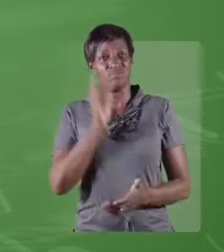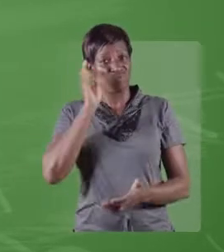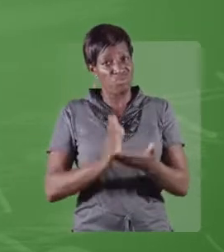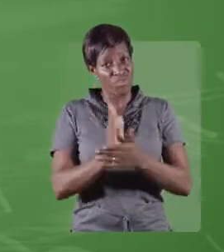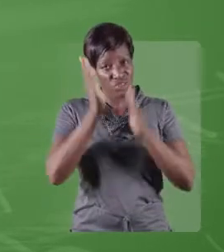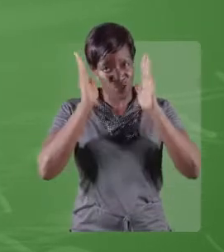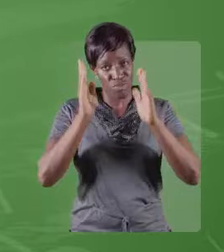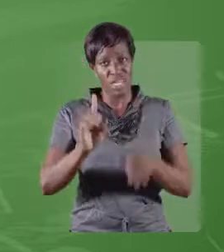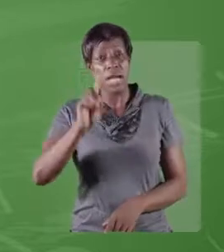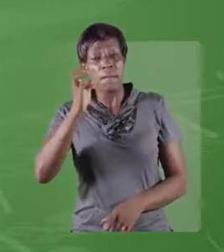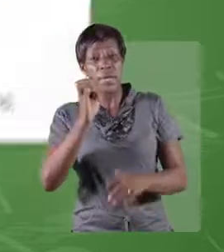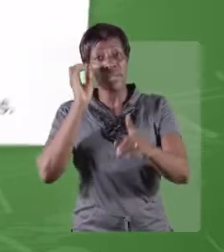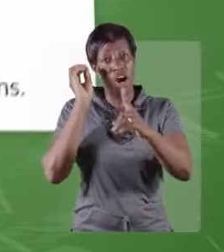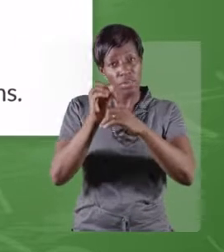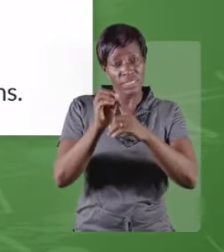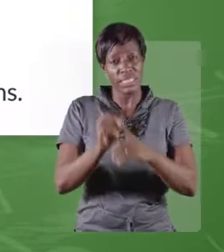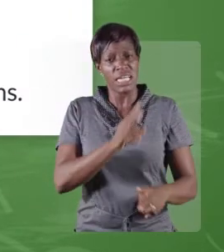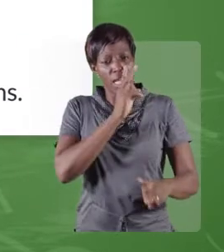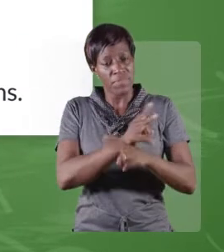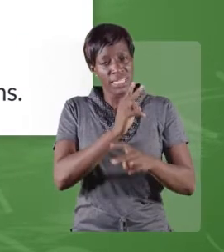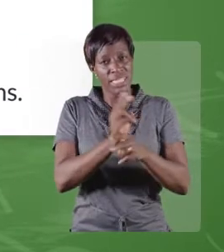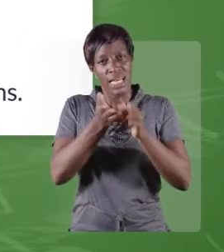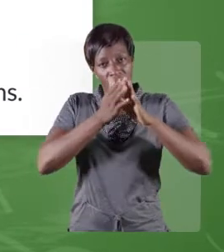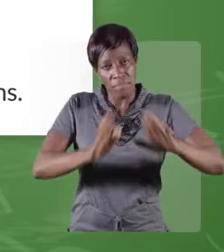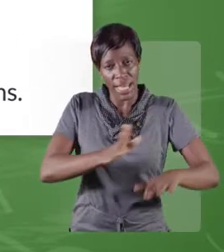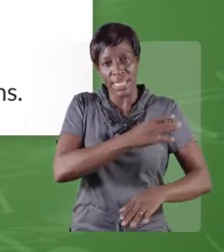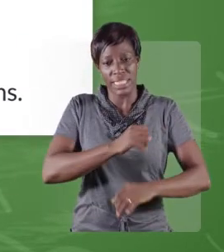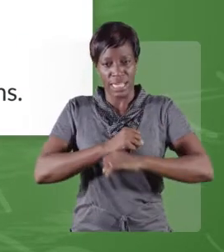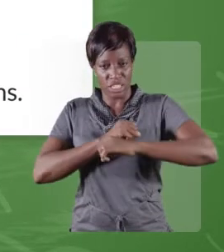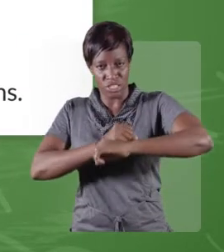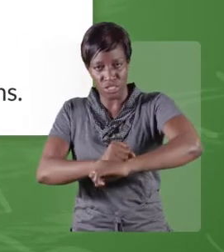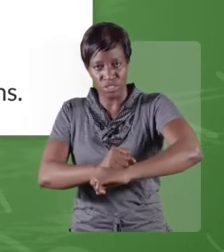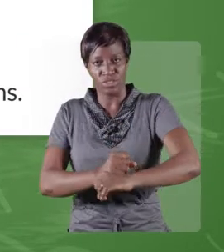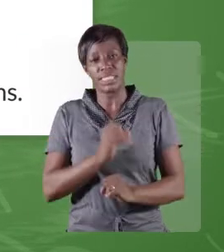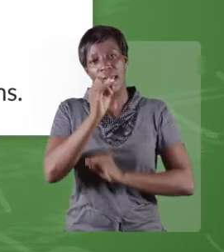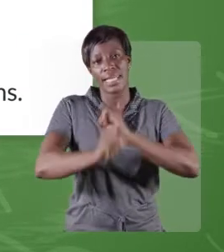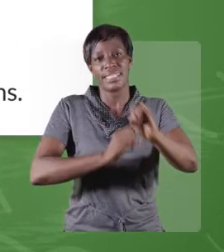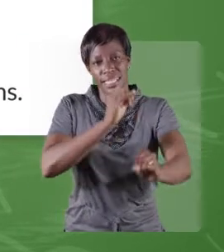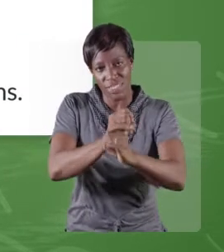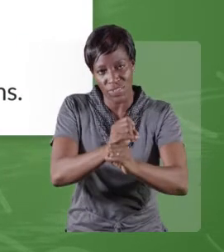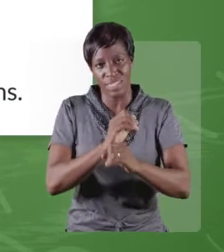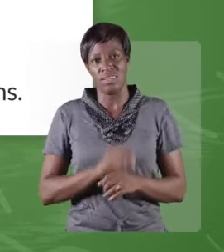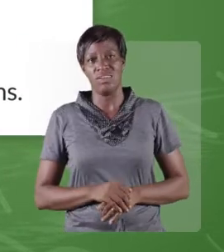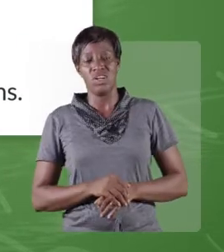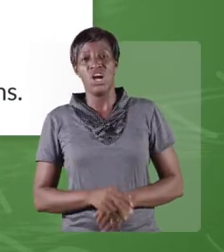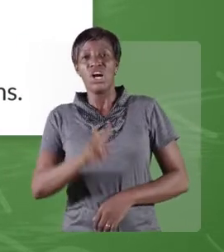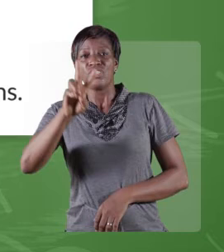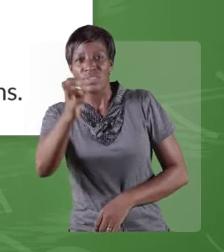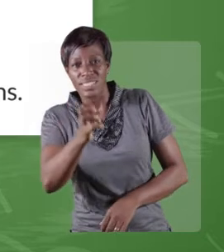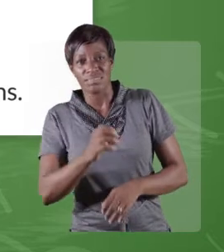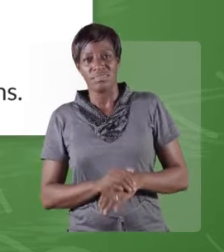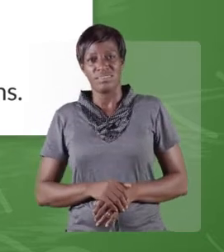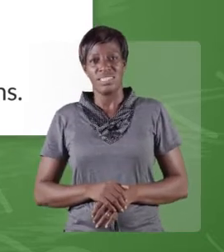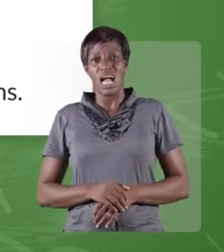Le premier, le maintien de la paix et de la sécurité internationale. Le second,